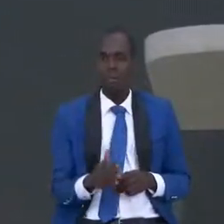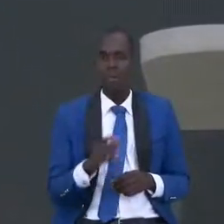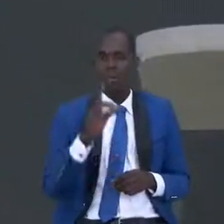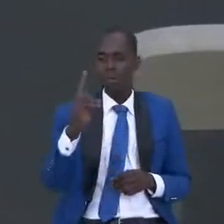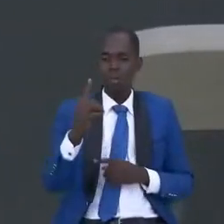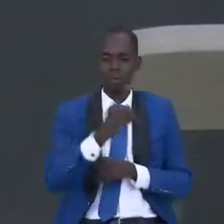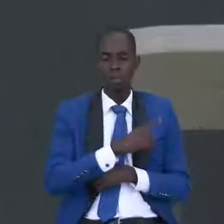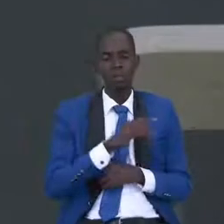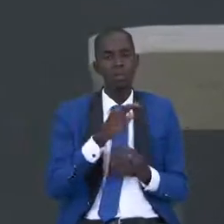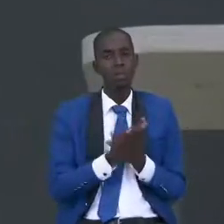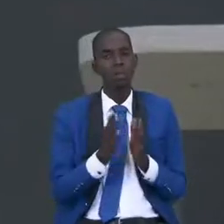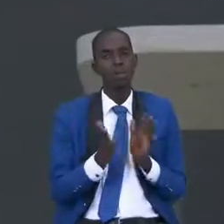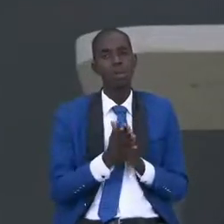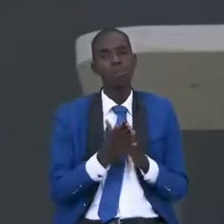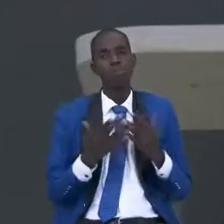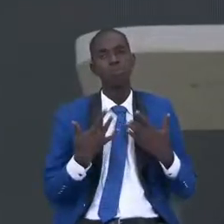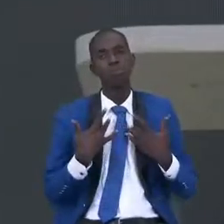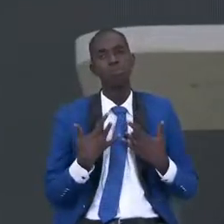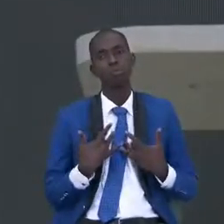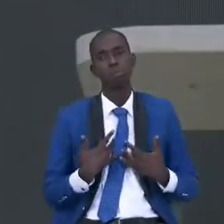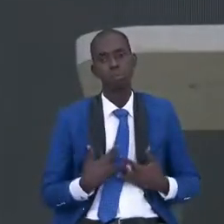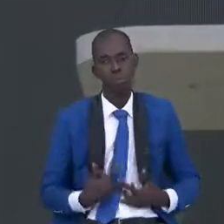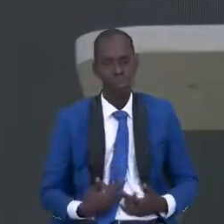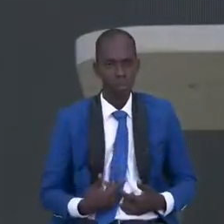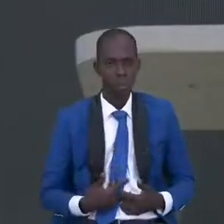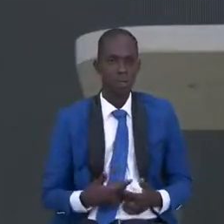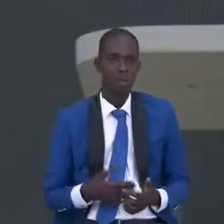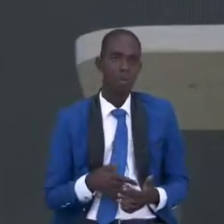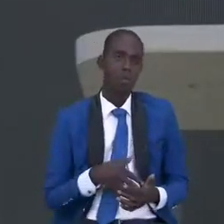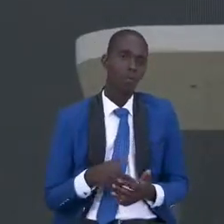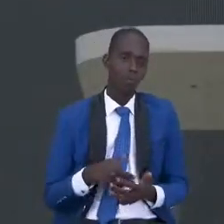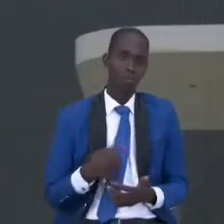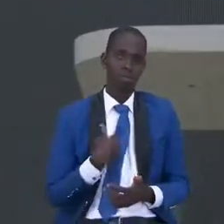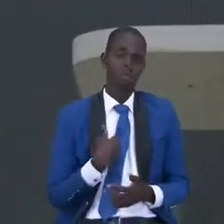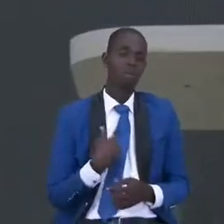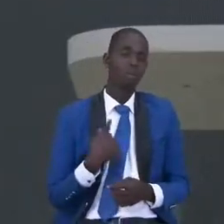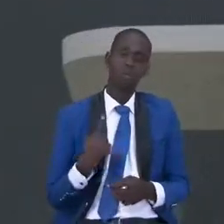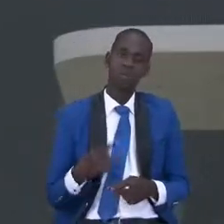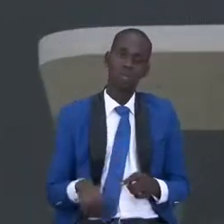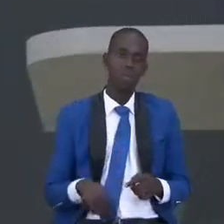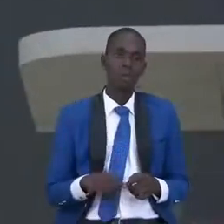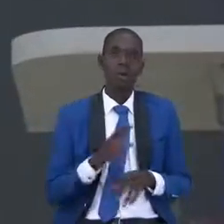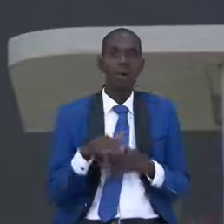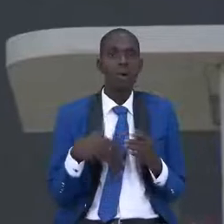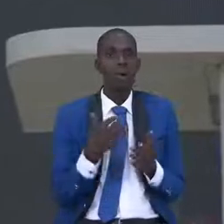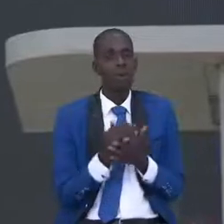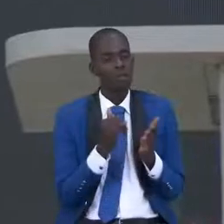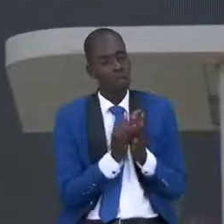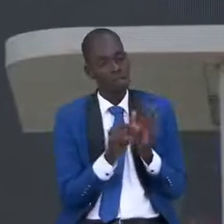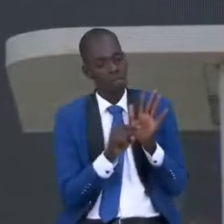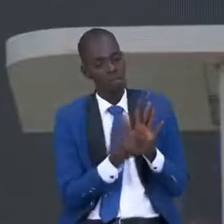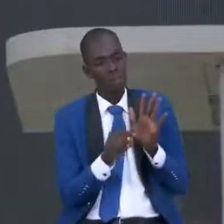été découragé un jour, désemparé, n'a jamais dit « je ne peux pas ».